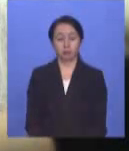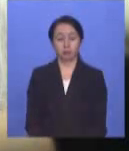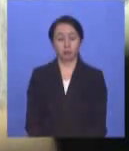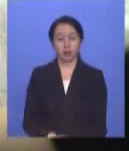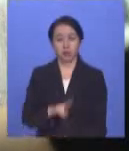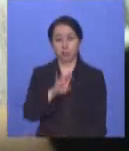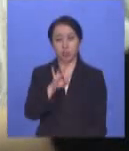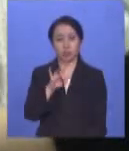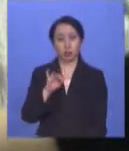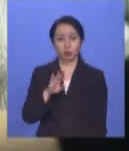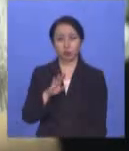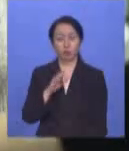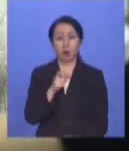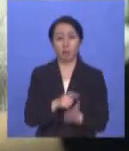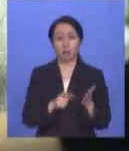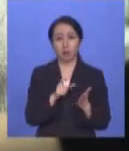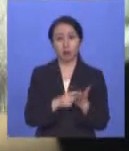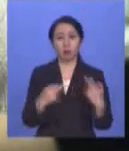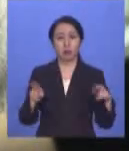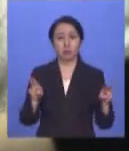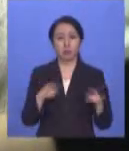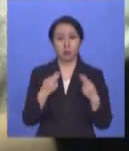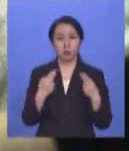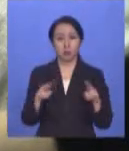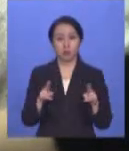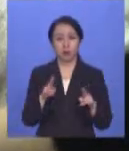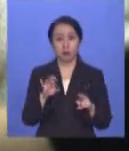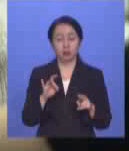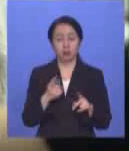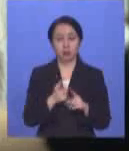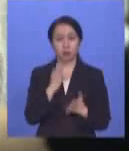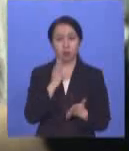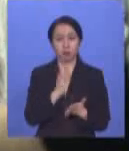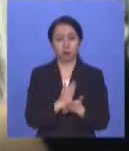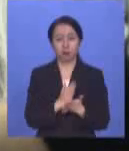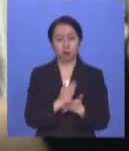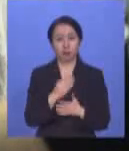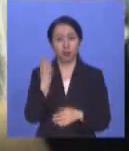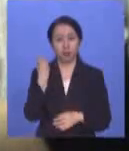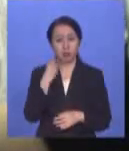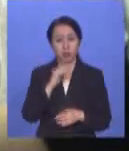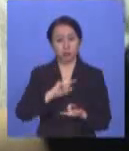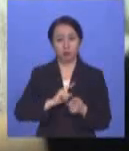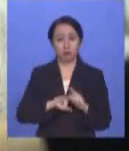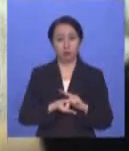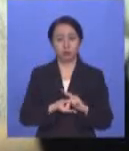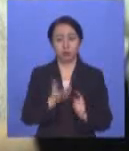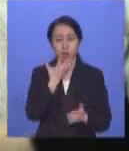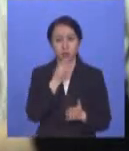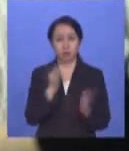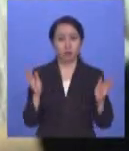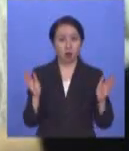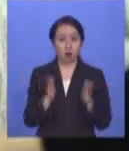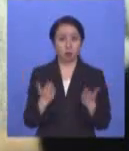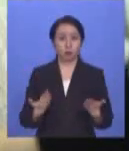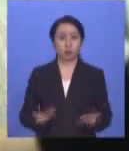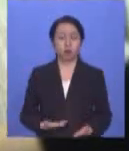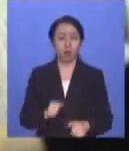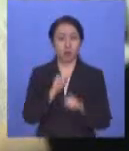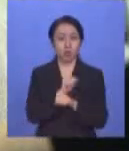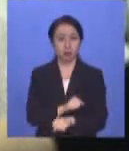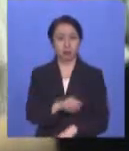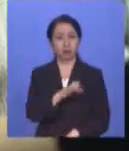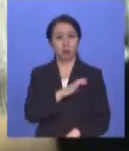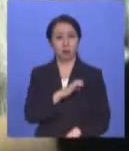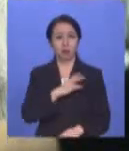Илья Жансугуров – поэт, писатель, драматург, прозаик. Он имел навыки качественного перевода. За свою короткую жизнь он оставил